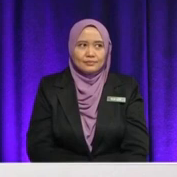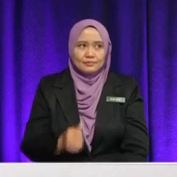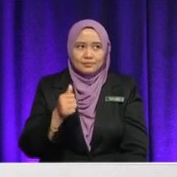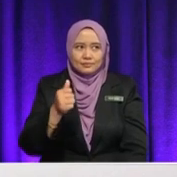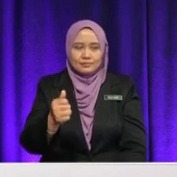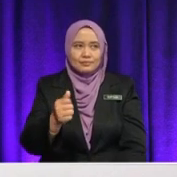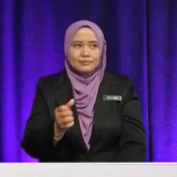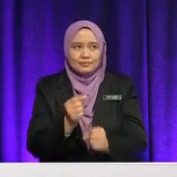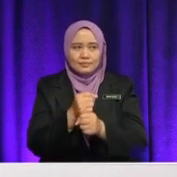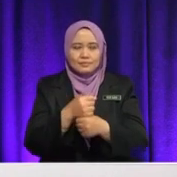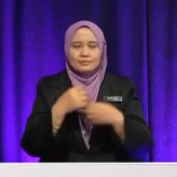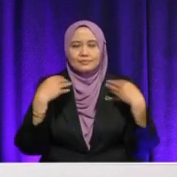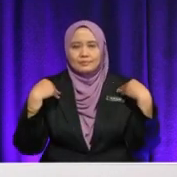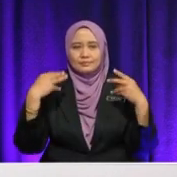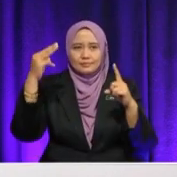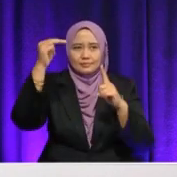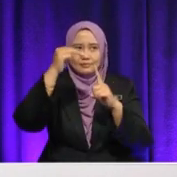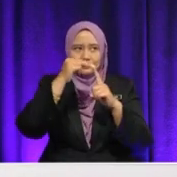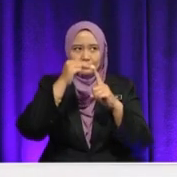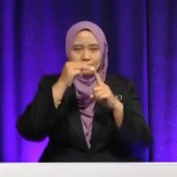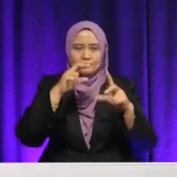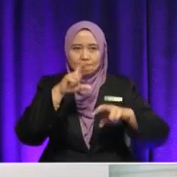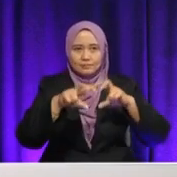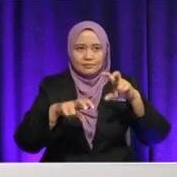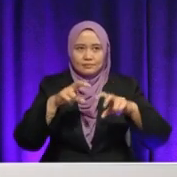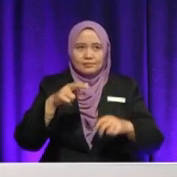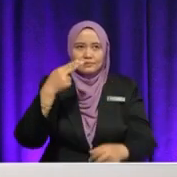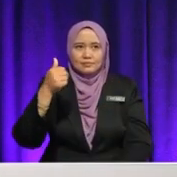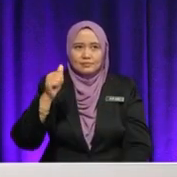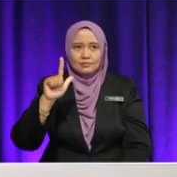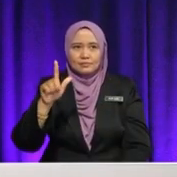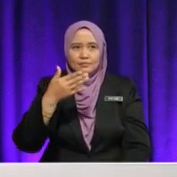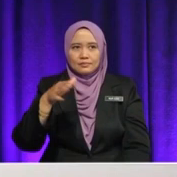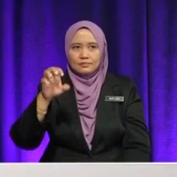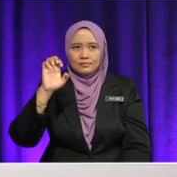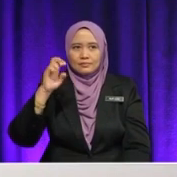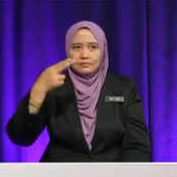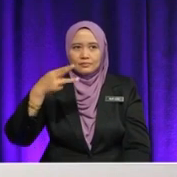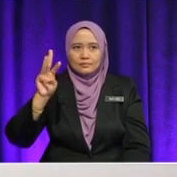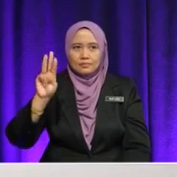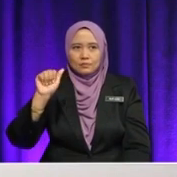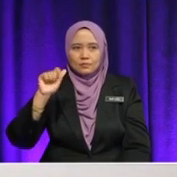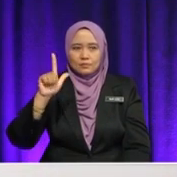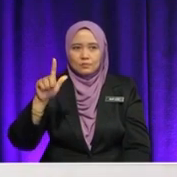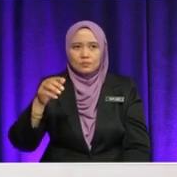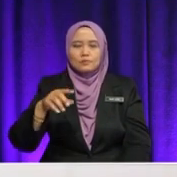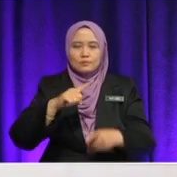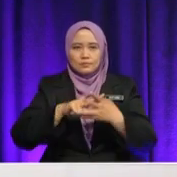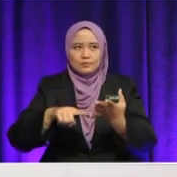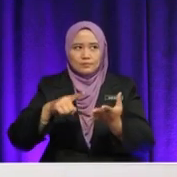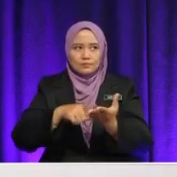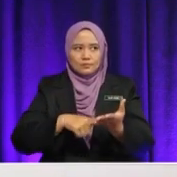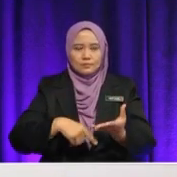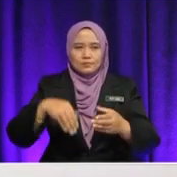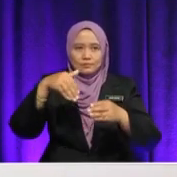matlamat nya mengkaji hal Hwan pilihannya raya bagi menjawab persoalan nya jawatankuasa pilihanraya